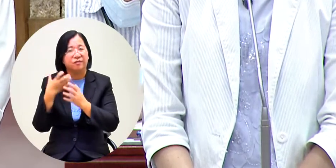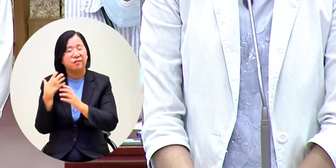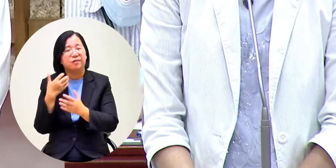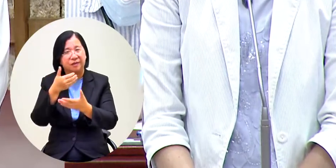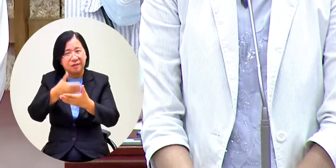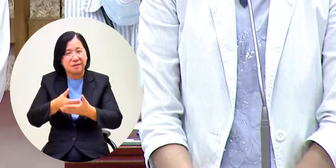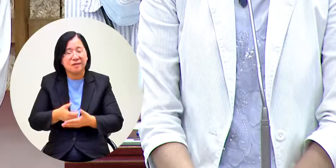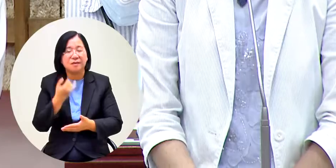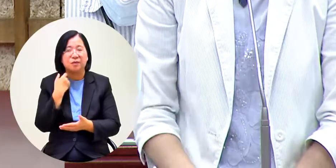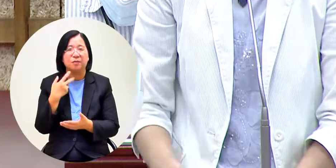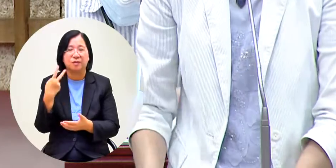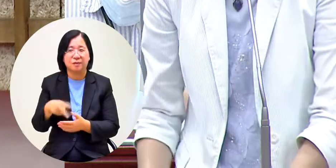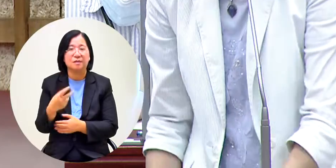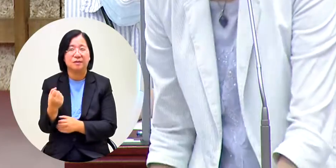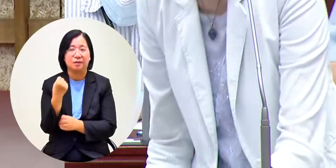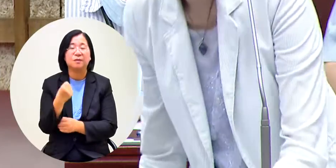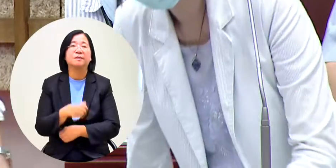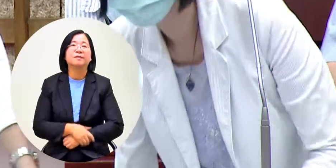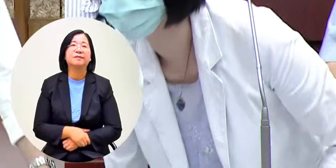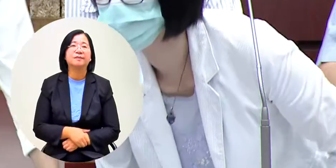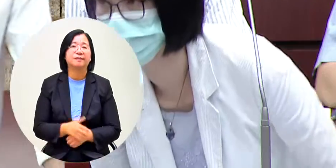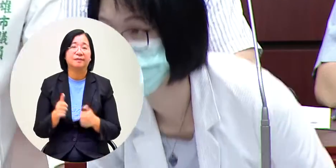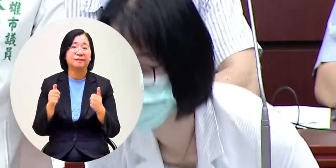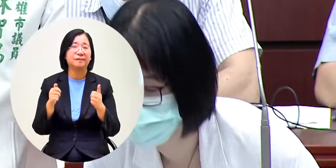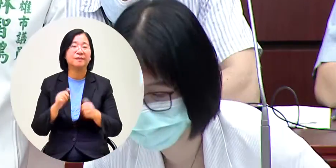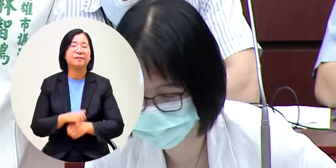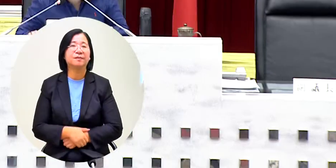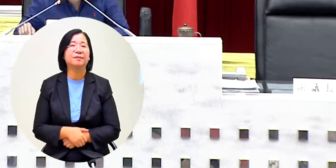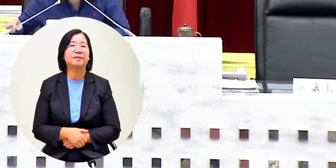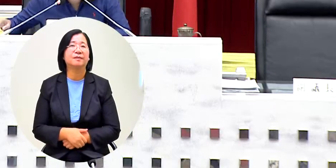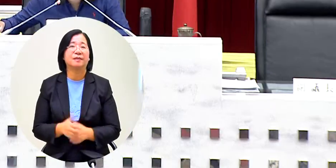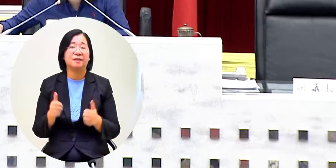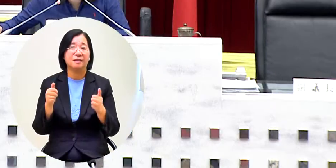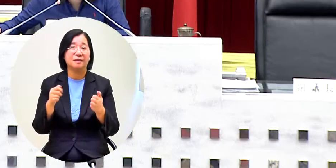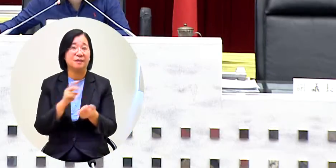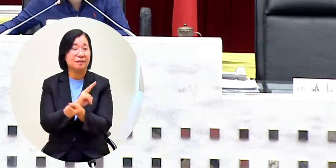部分我会来努力。谢谢。 谢谢林志宏议员的发言。